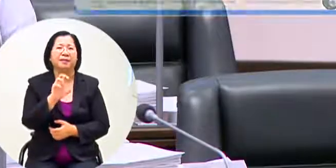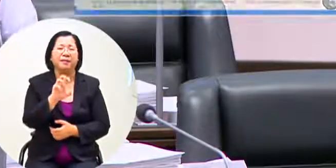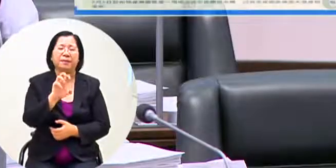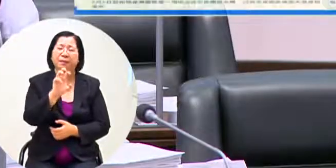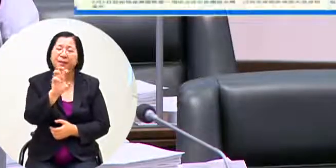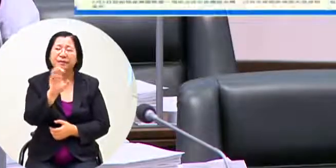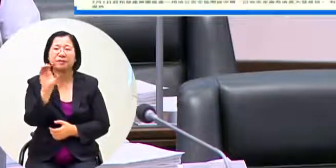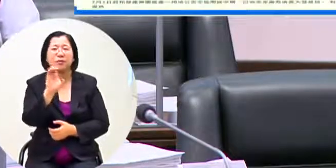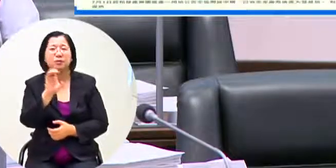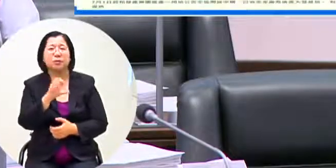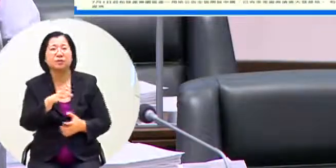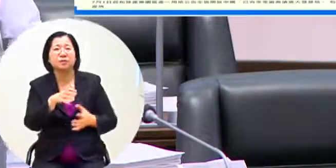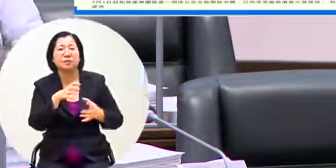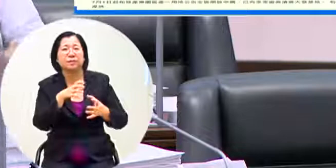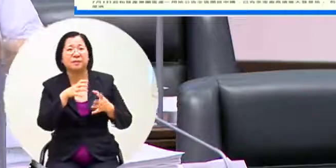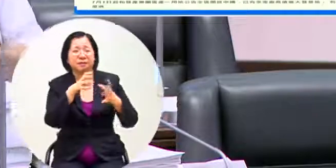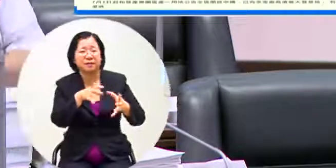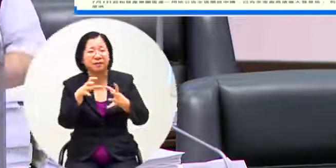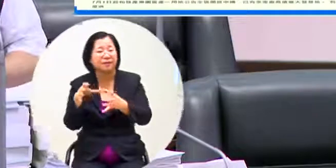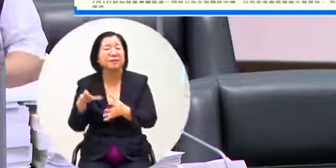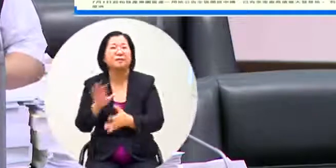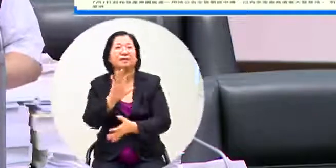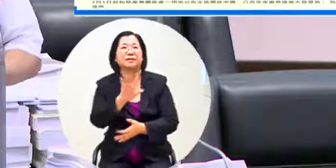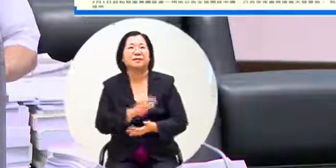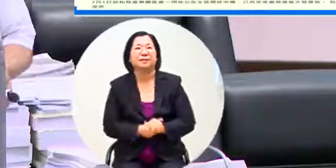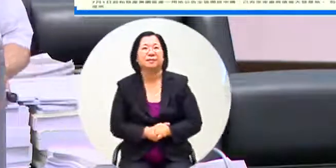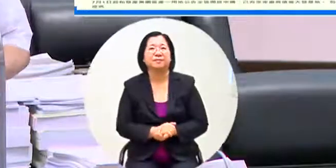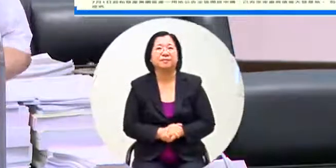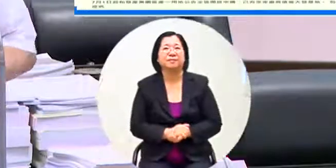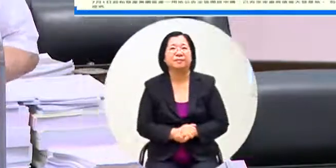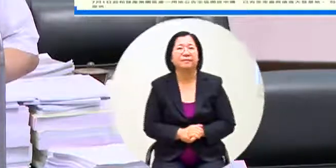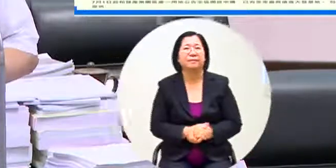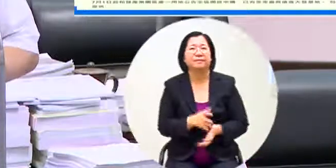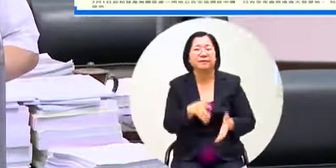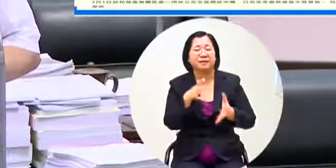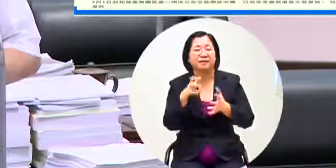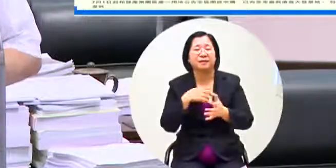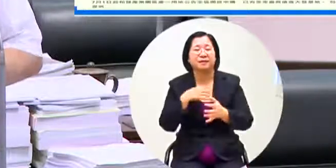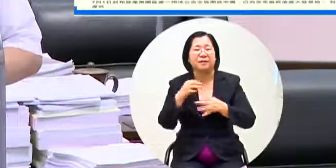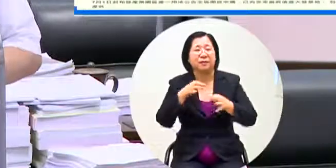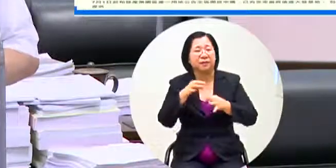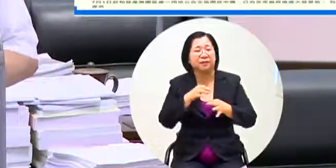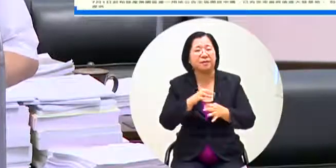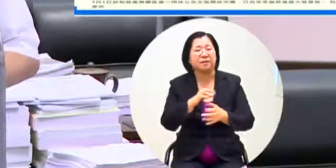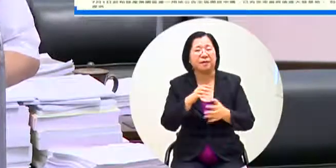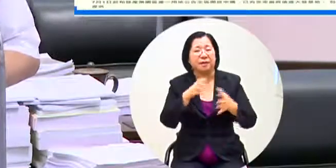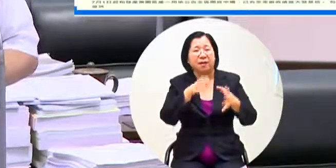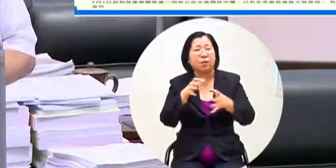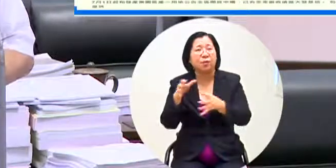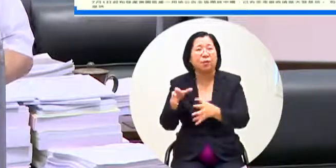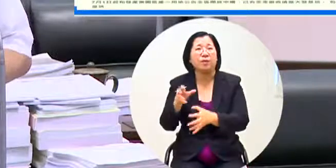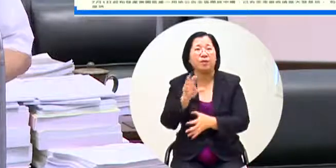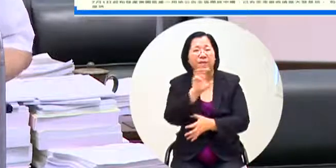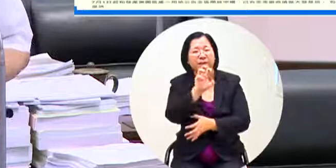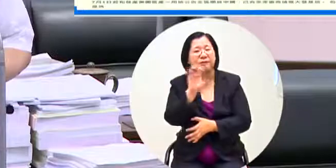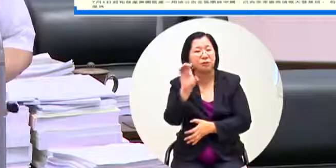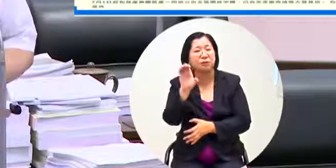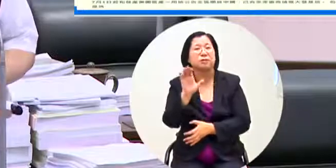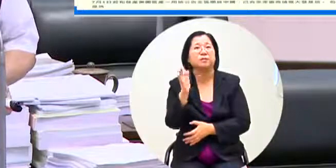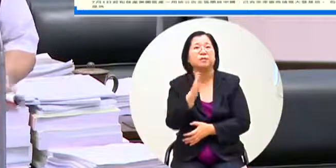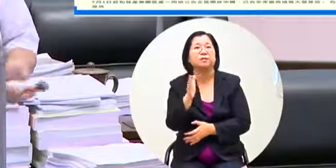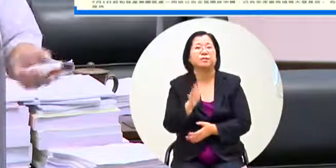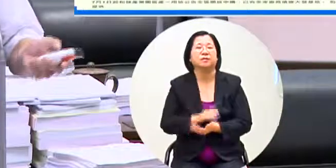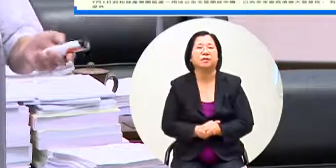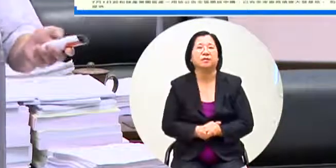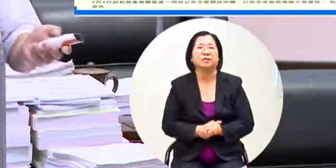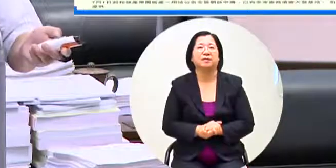整个起起来了后，会当提供厂商8-10间啦吼。啊，你这42%等于说还不到一半啦吼。